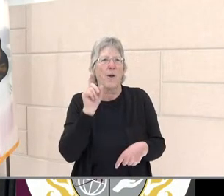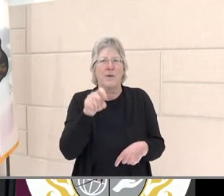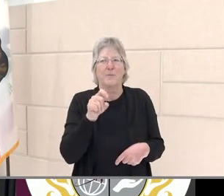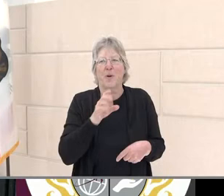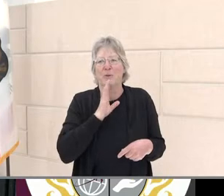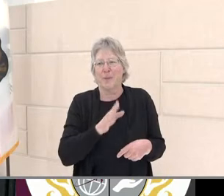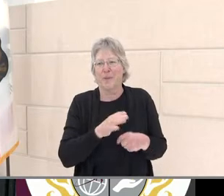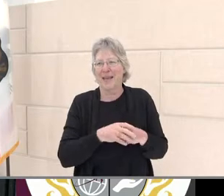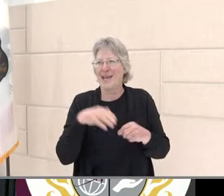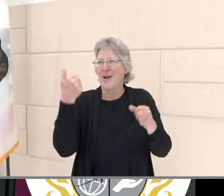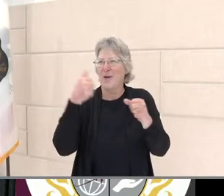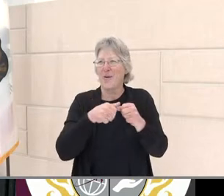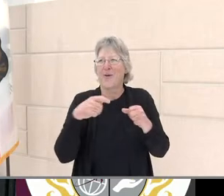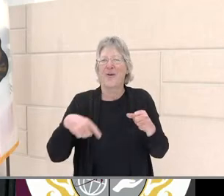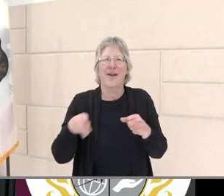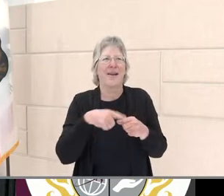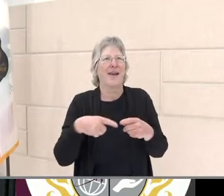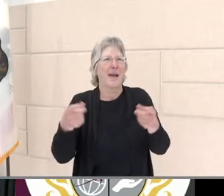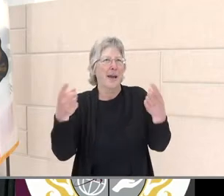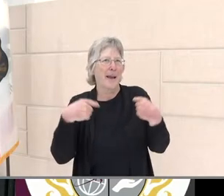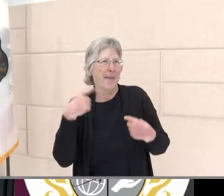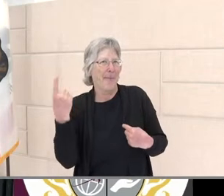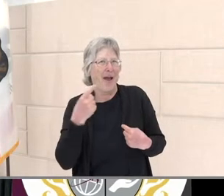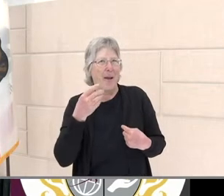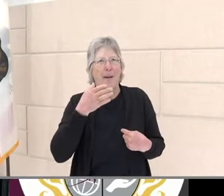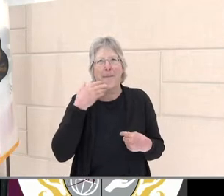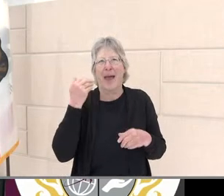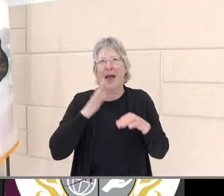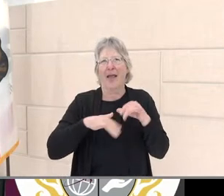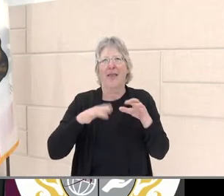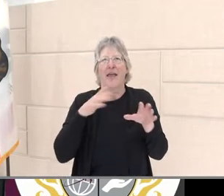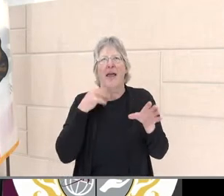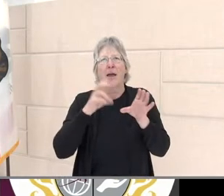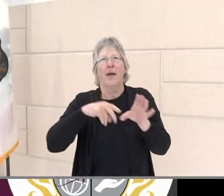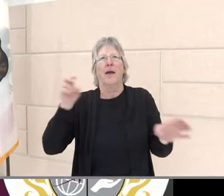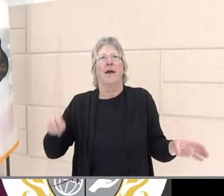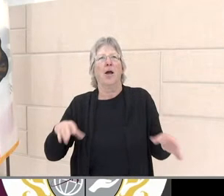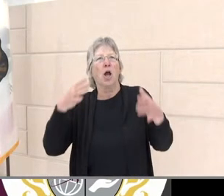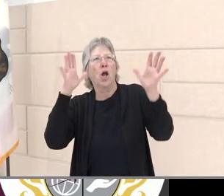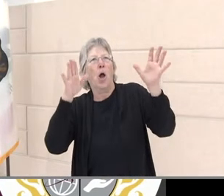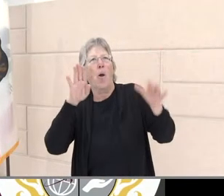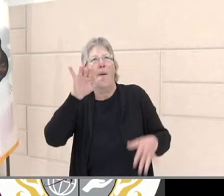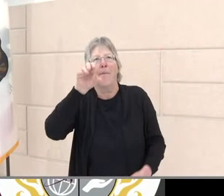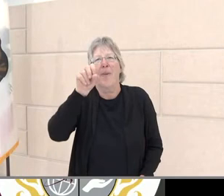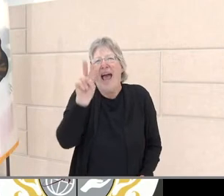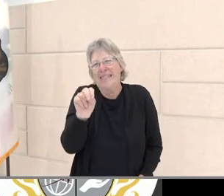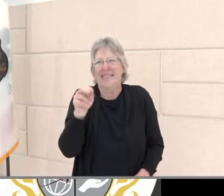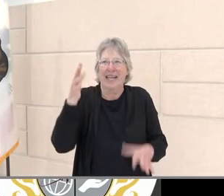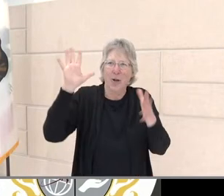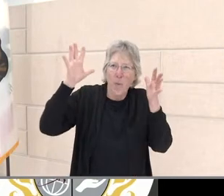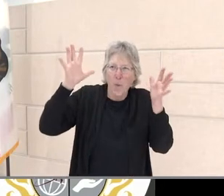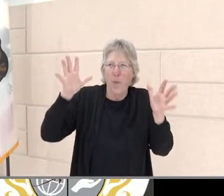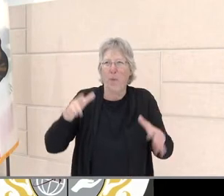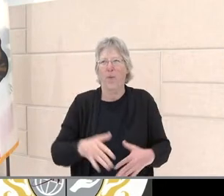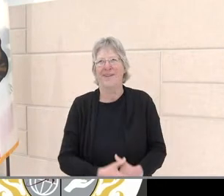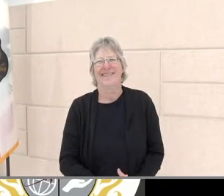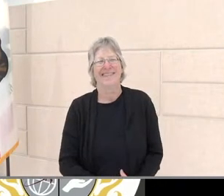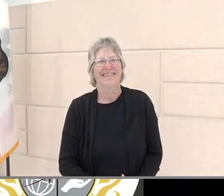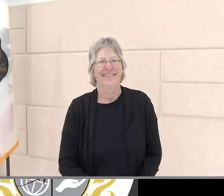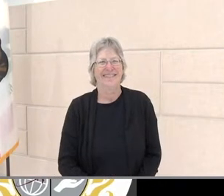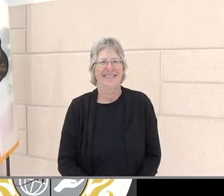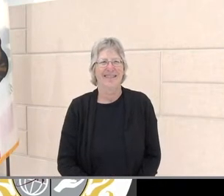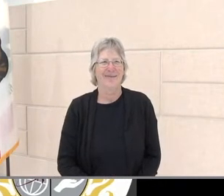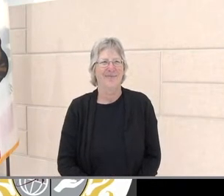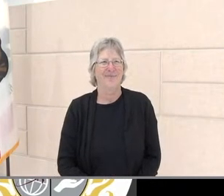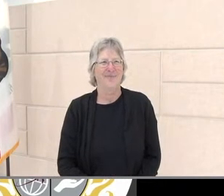ញយើងមានការអរសប្បាយហើយយ៉ាងណាមិញគឺថាការត្រឡប់ចូលរៀនវិញនឹងទោះជាយ៉ាងណាមិញគឺថាវានៅតែក្រ